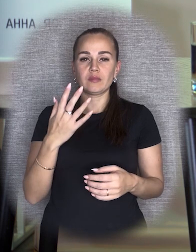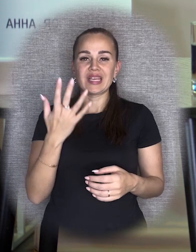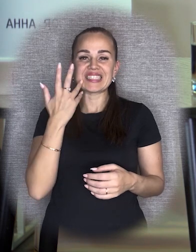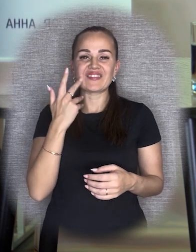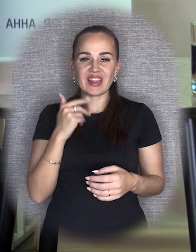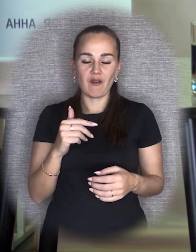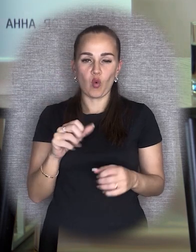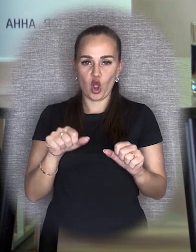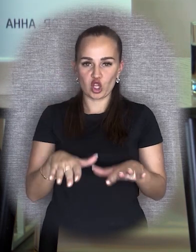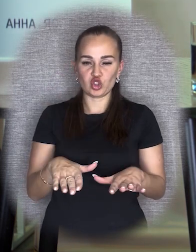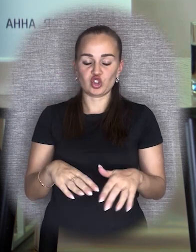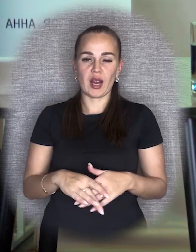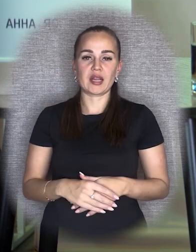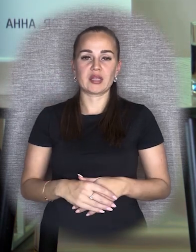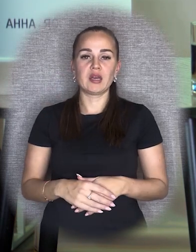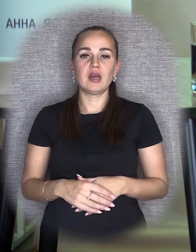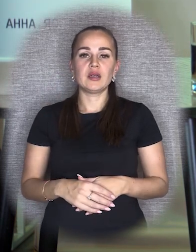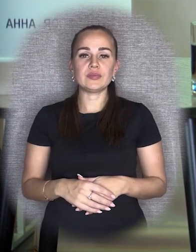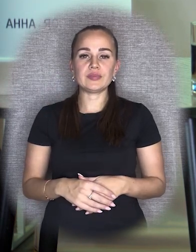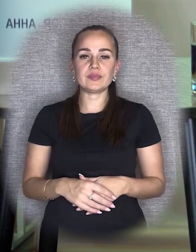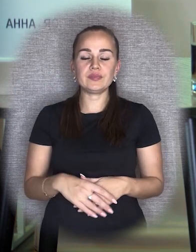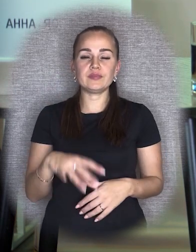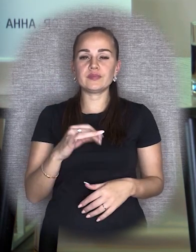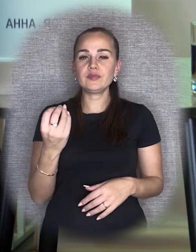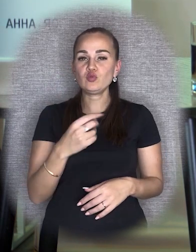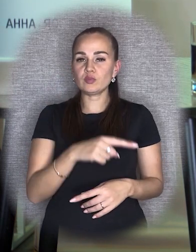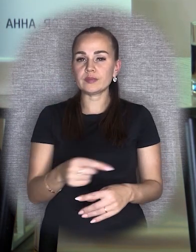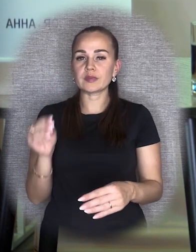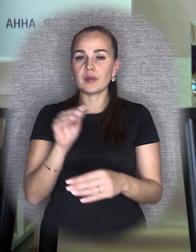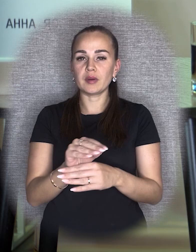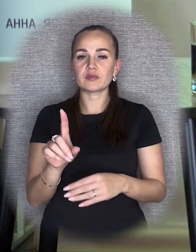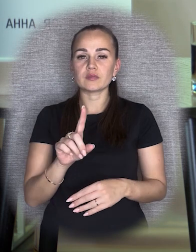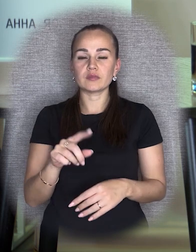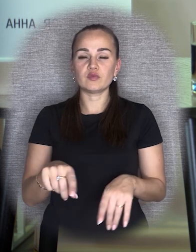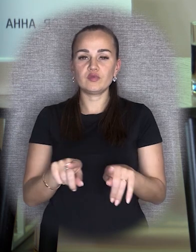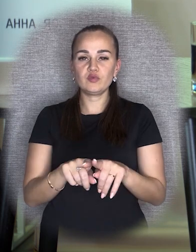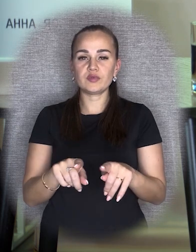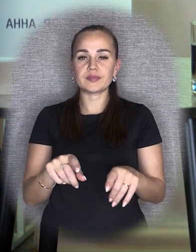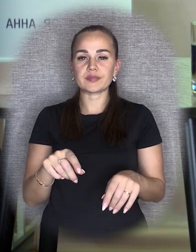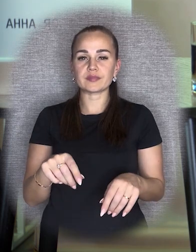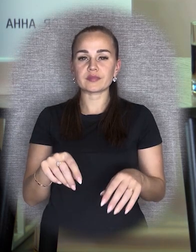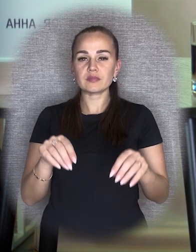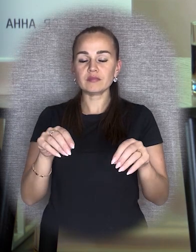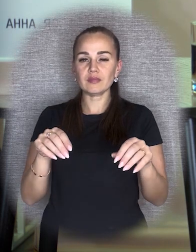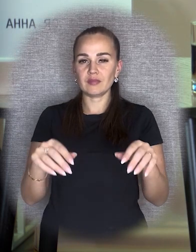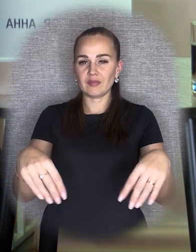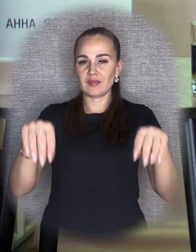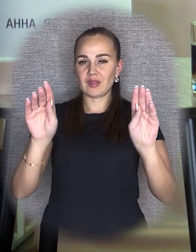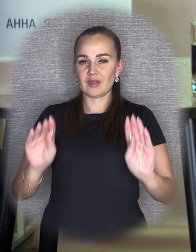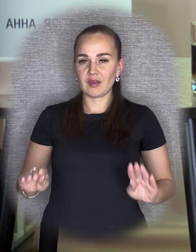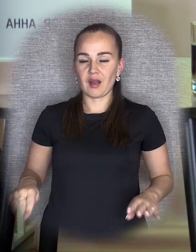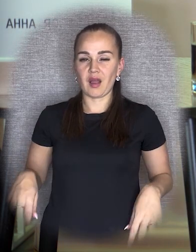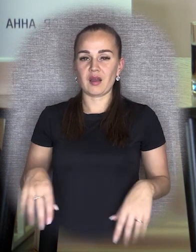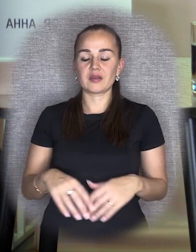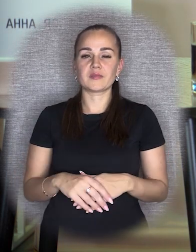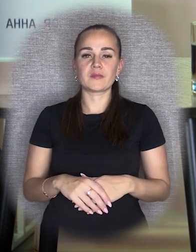проекте. А еще я от себя добавлю, что вот такие вот ниспадающие фалды — это все-таки какой-то омаж